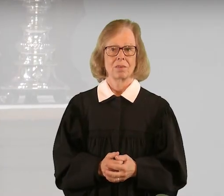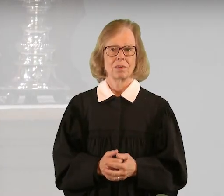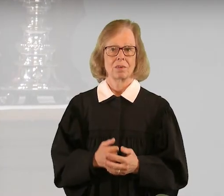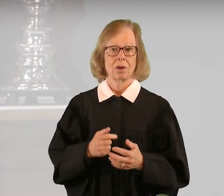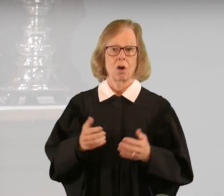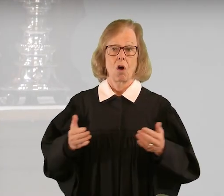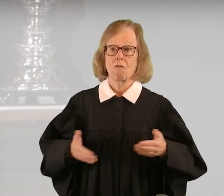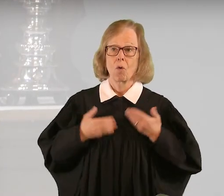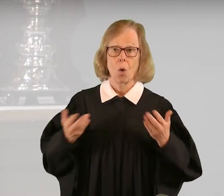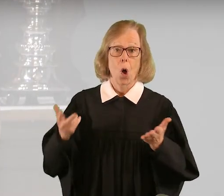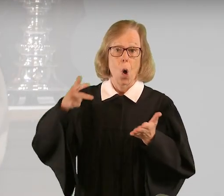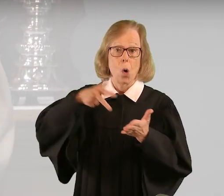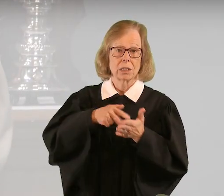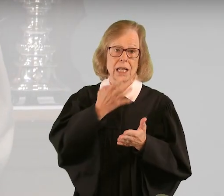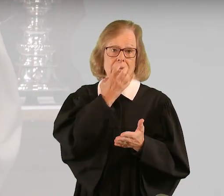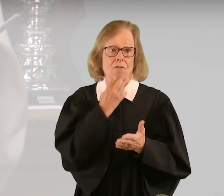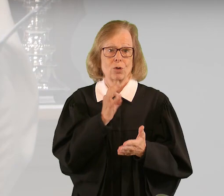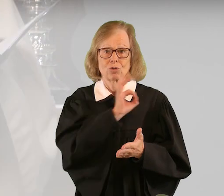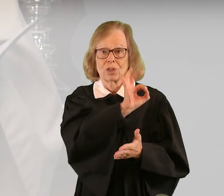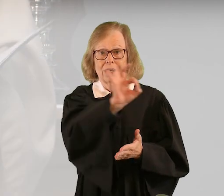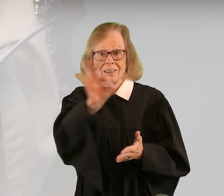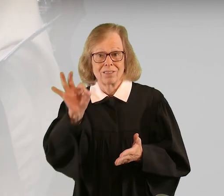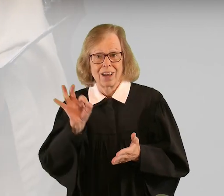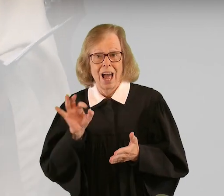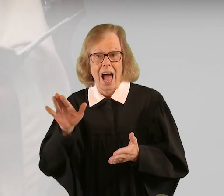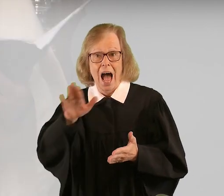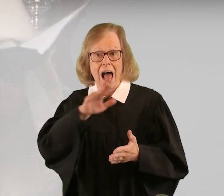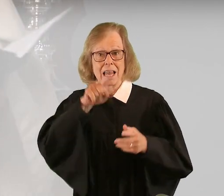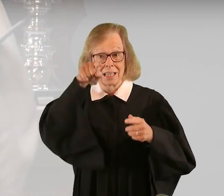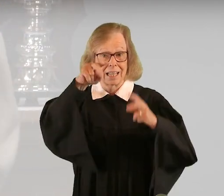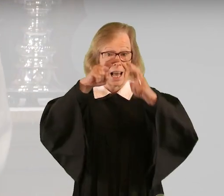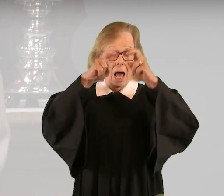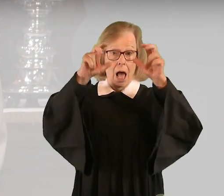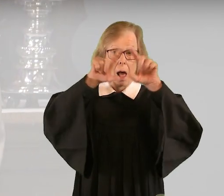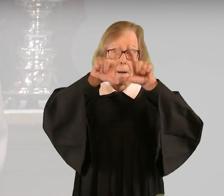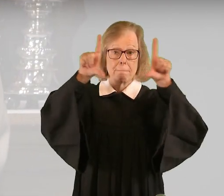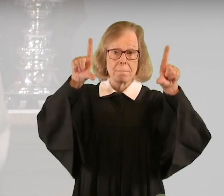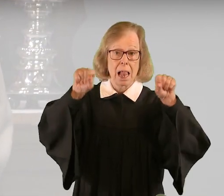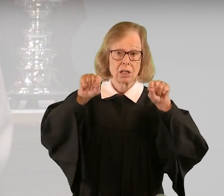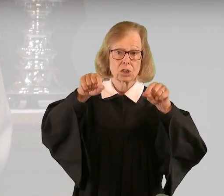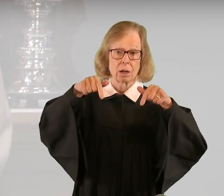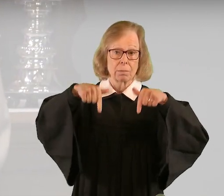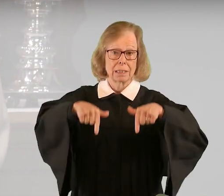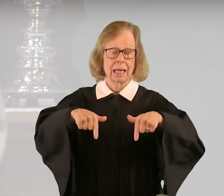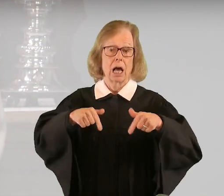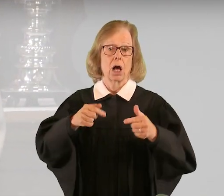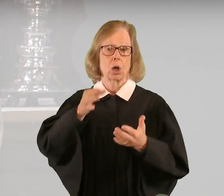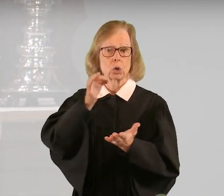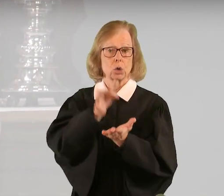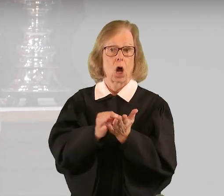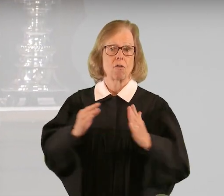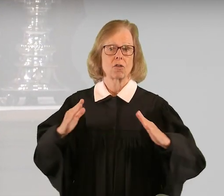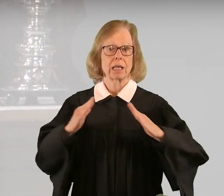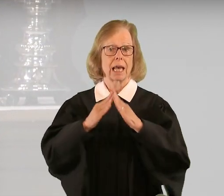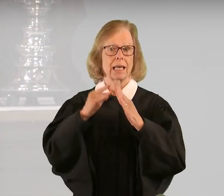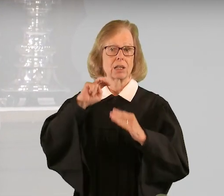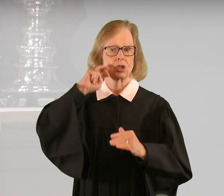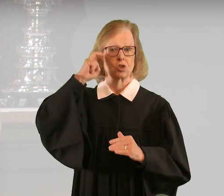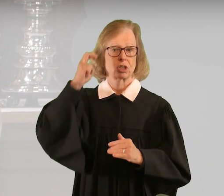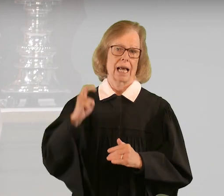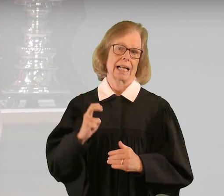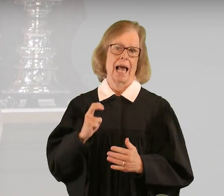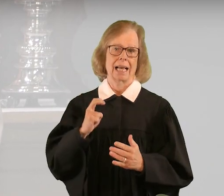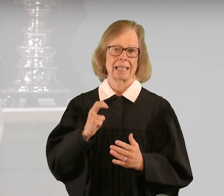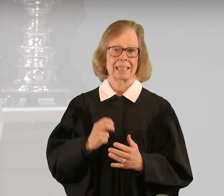Frohe Ostern wünsche ich Ihnen und euch an den Bildschirmen hier aus der Dorfkirche in